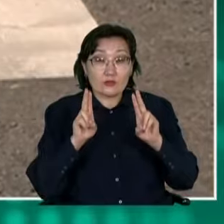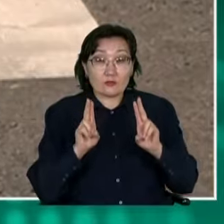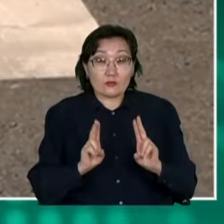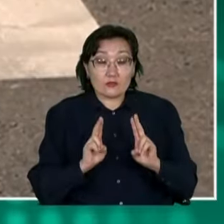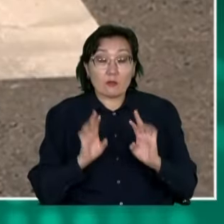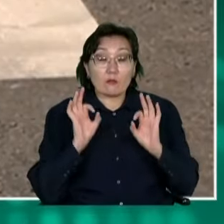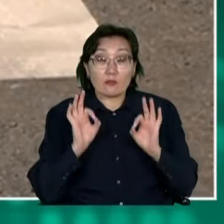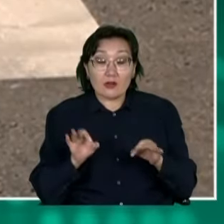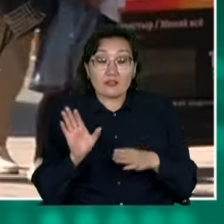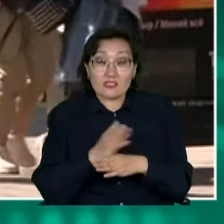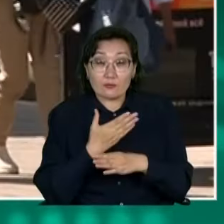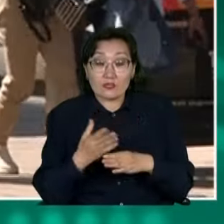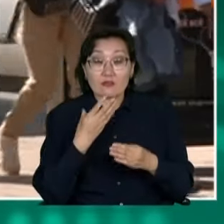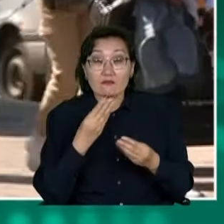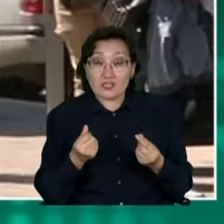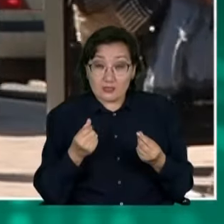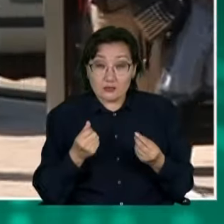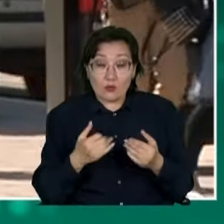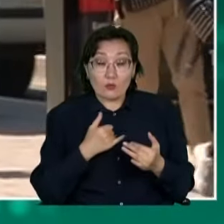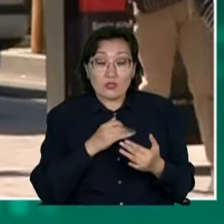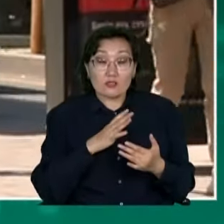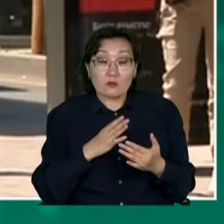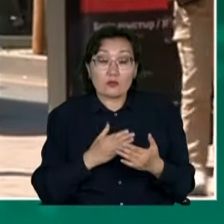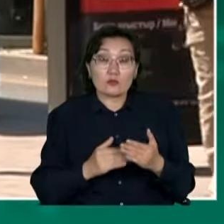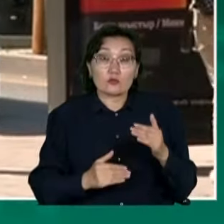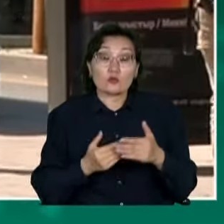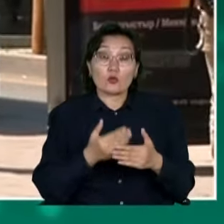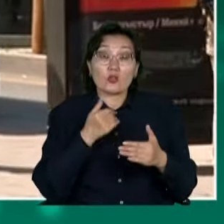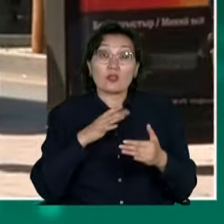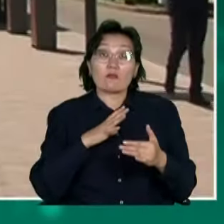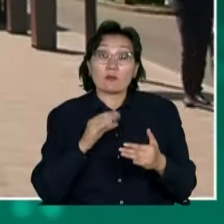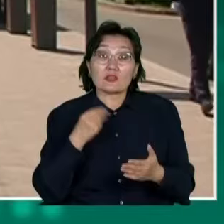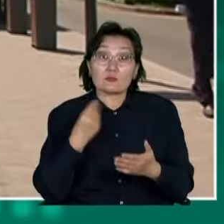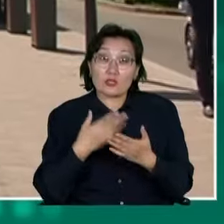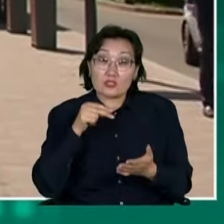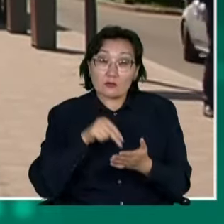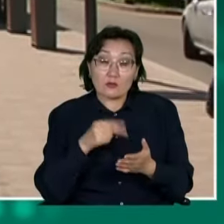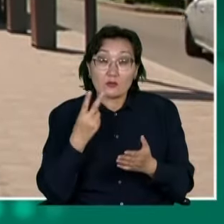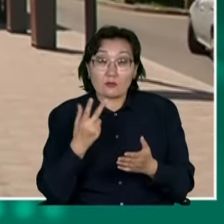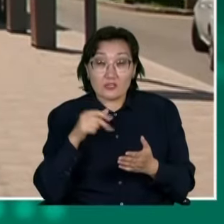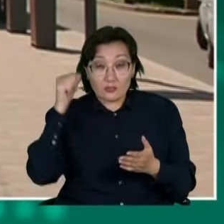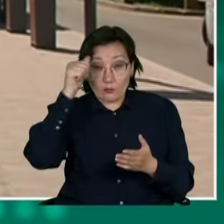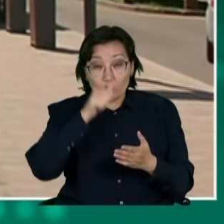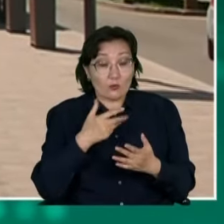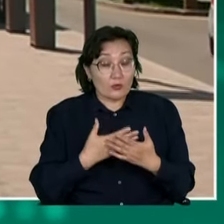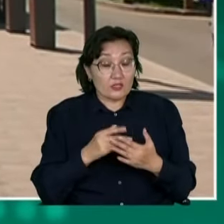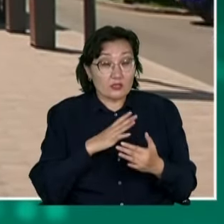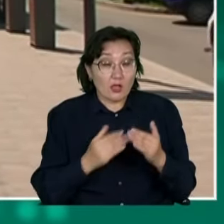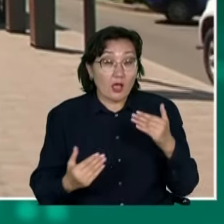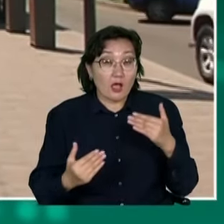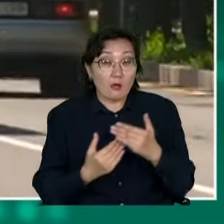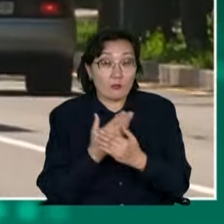распределение финансовых средств, да, например, вот у нас был поднят до этого тариф, и в результате в 2023 году, к примеру, был